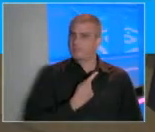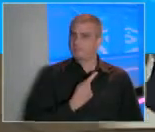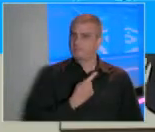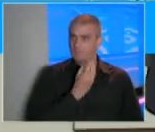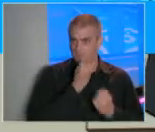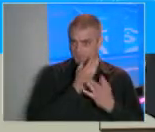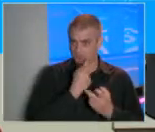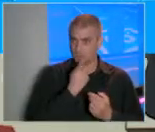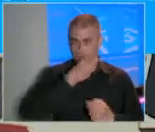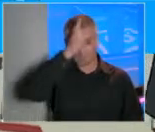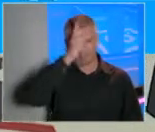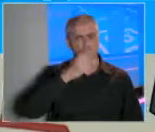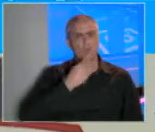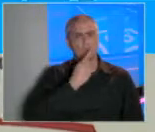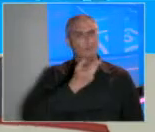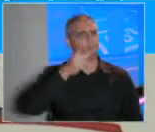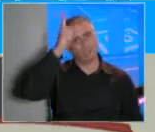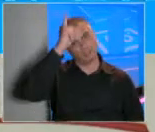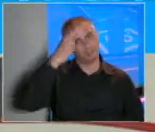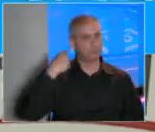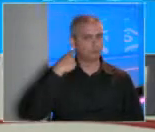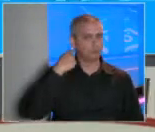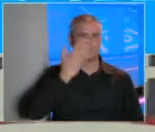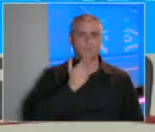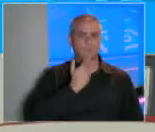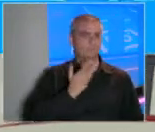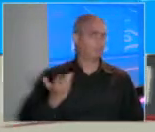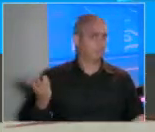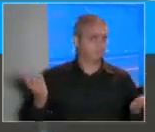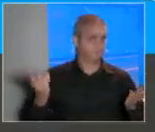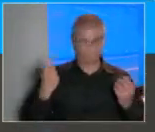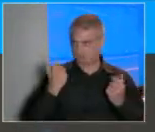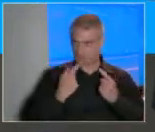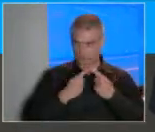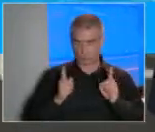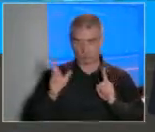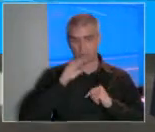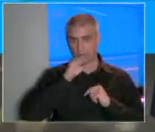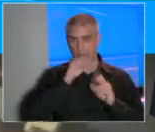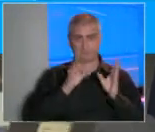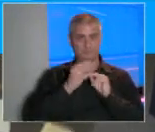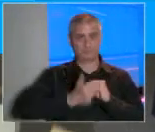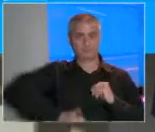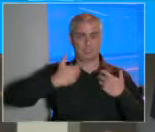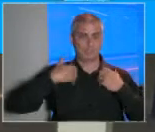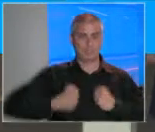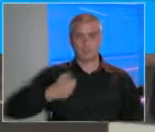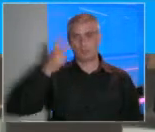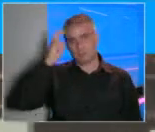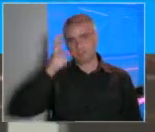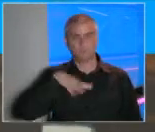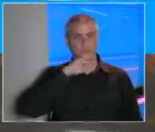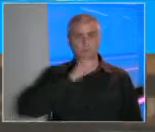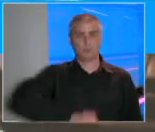זה המסרים שאומרים גרמניה. מה המסרים שהגרמני שומע מהישראלים? זה קצת שונה כשהוא מדבר עם שר הביטחון גנץ, וכשהוא מדבר